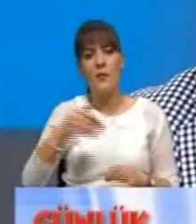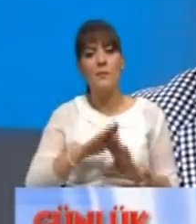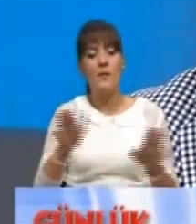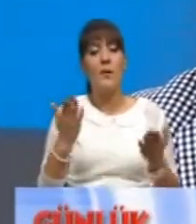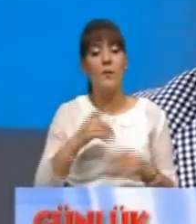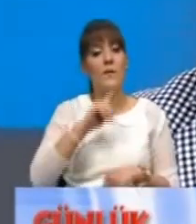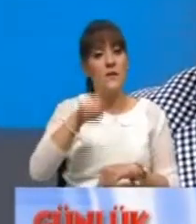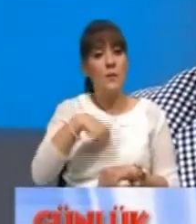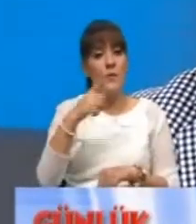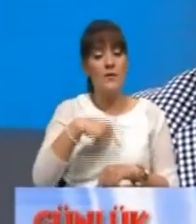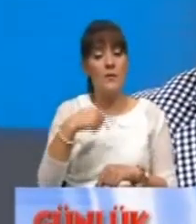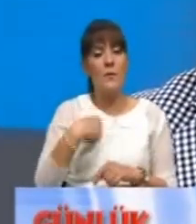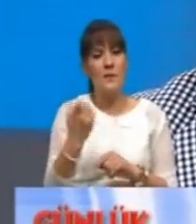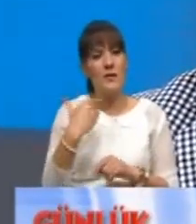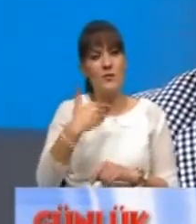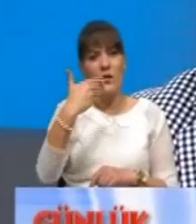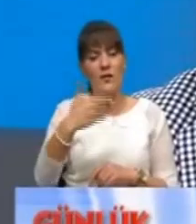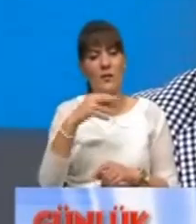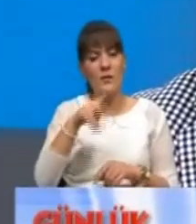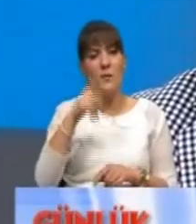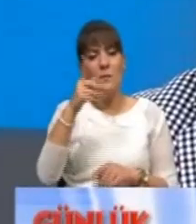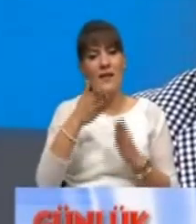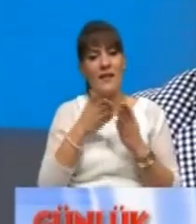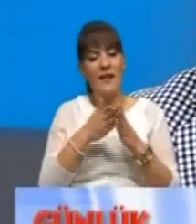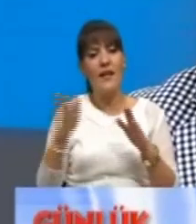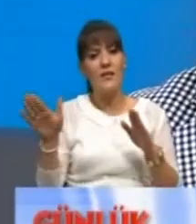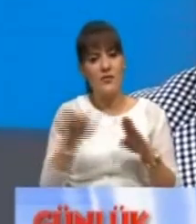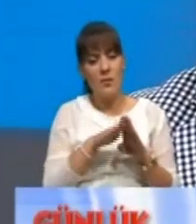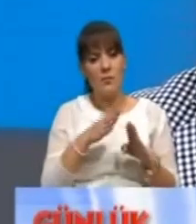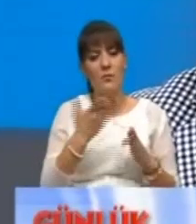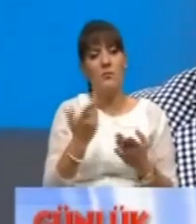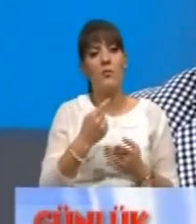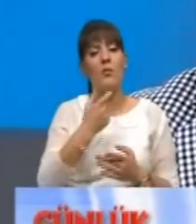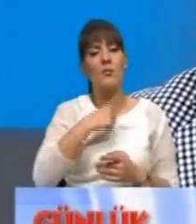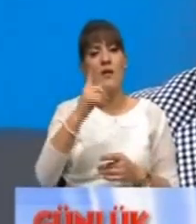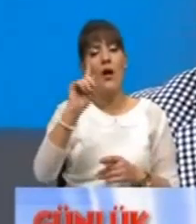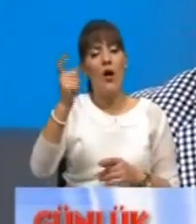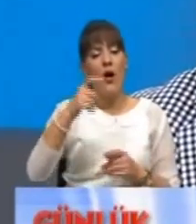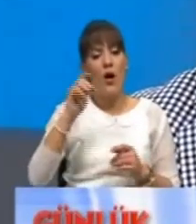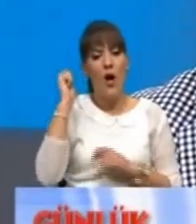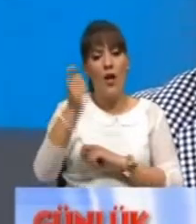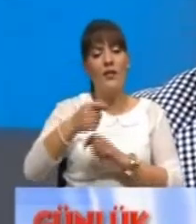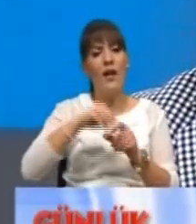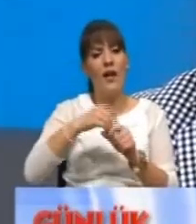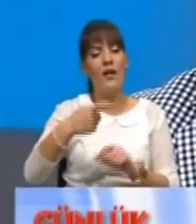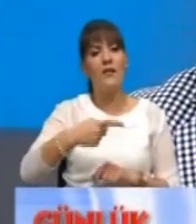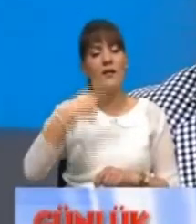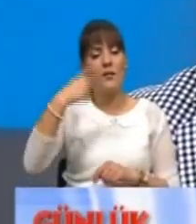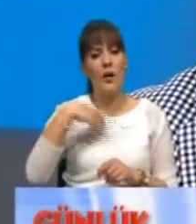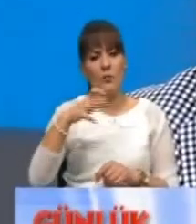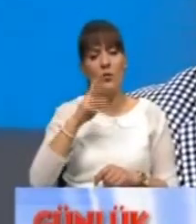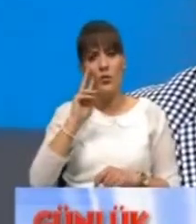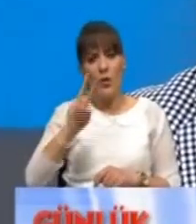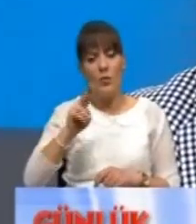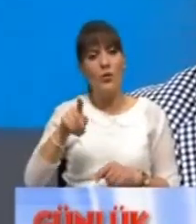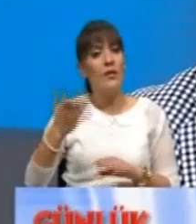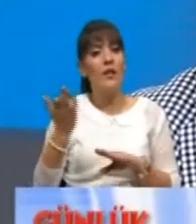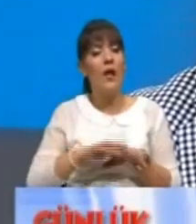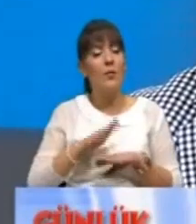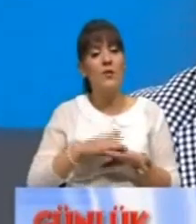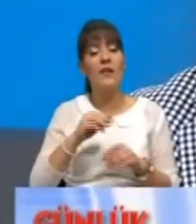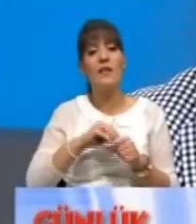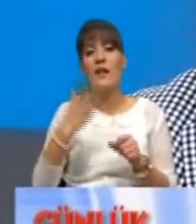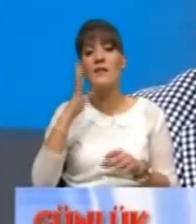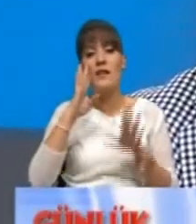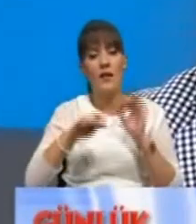bitiyor. Ama zaman zaman işte biraz önce söylediğim gibi bir tekneyi çarpmış, boğazına bir olta takılmış, kaplumbağaları da görüyorduk. Ama bunu ne yapacağız,